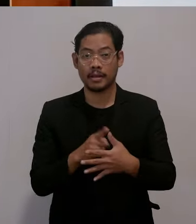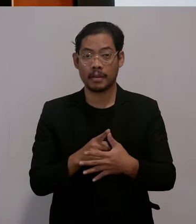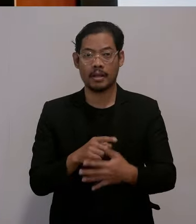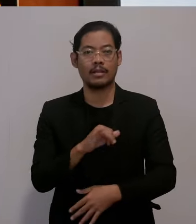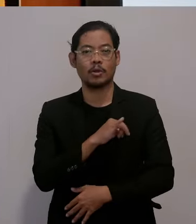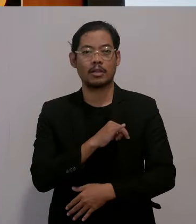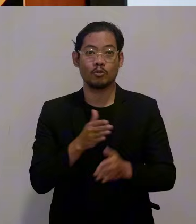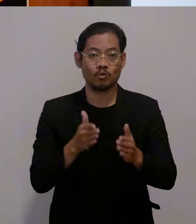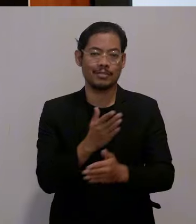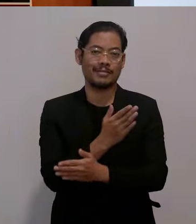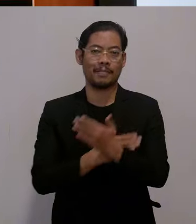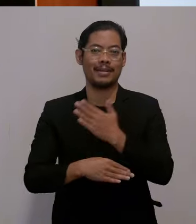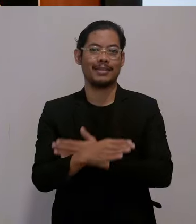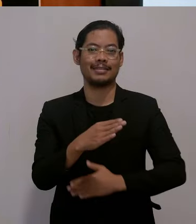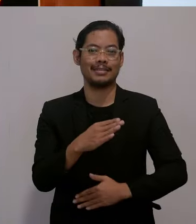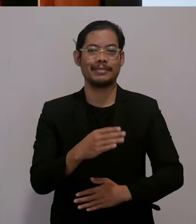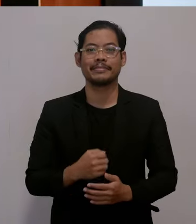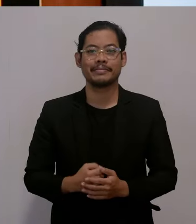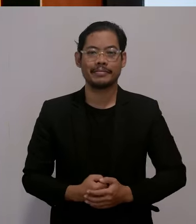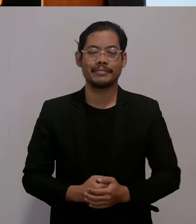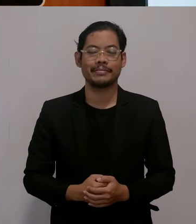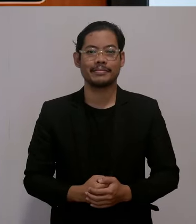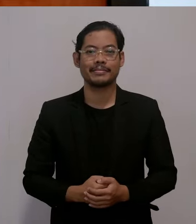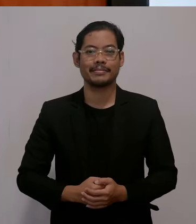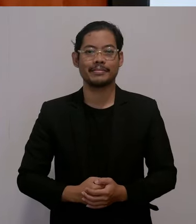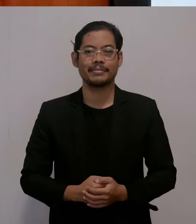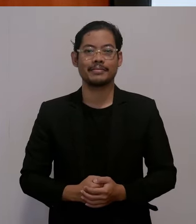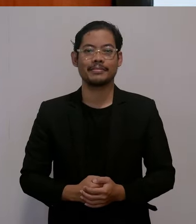5. Toilet disabilitas,